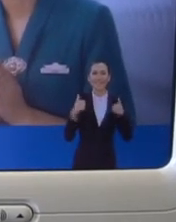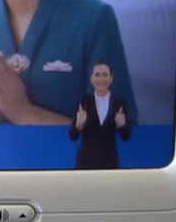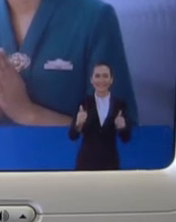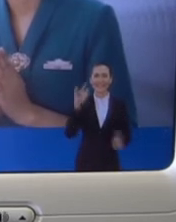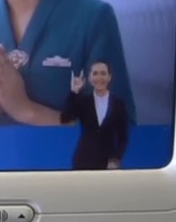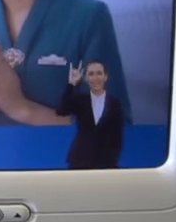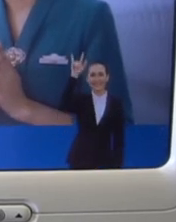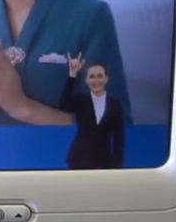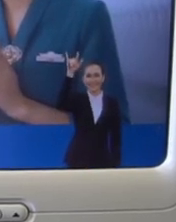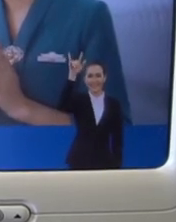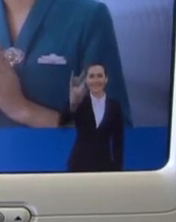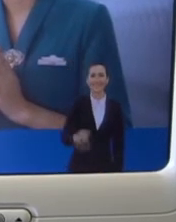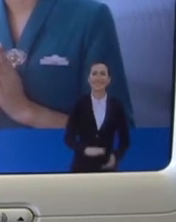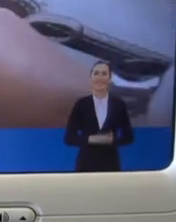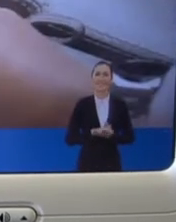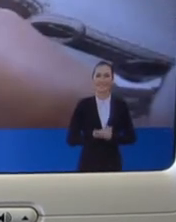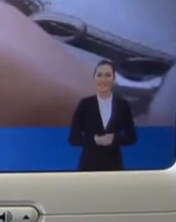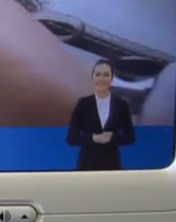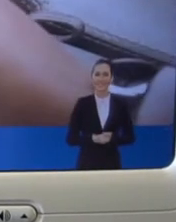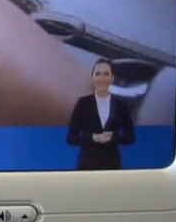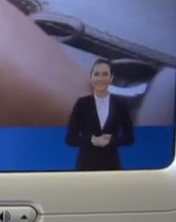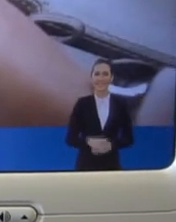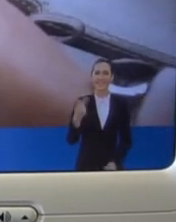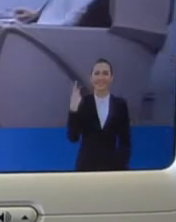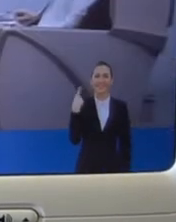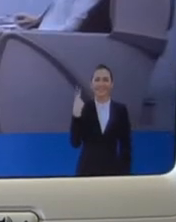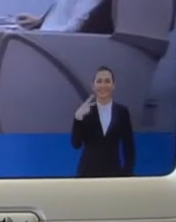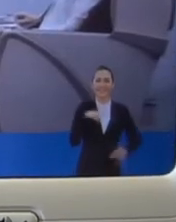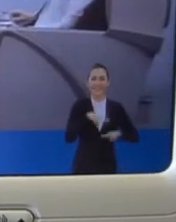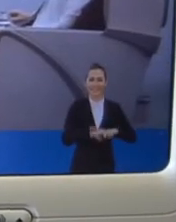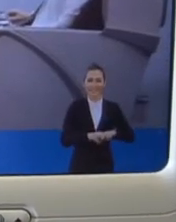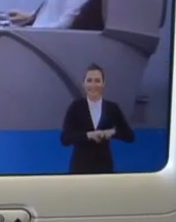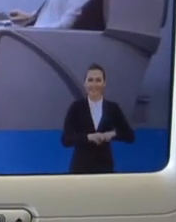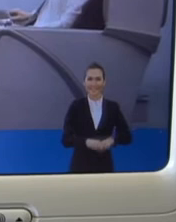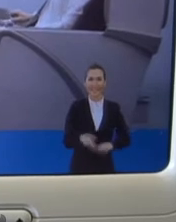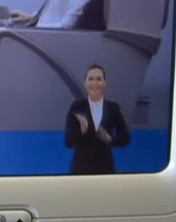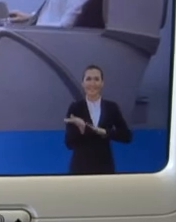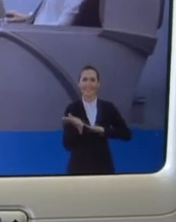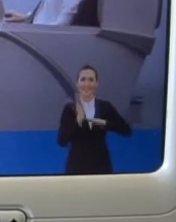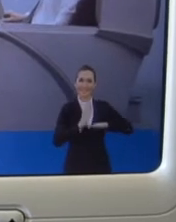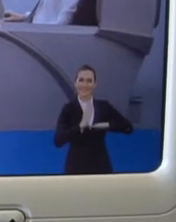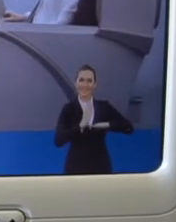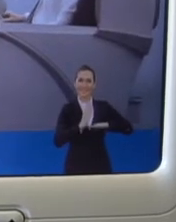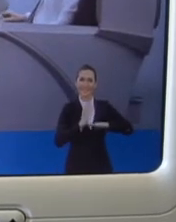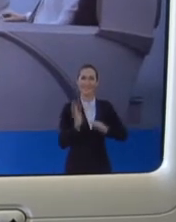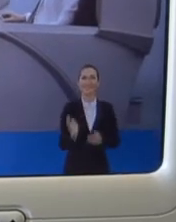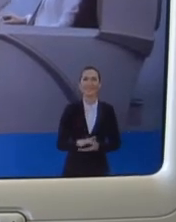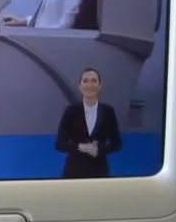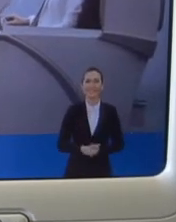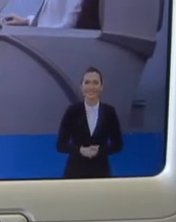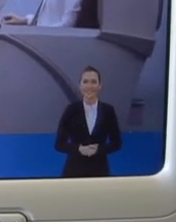enlighten you with the safety aspects of this aircraft. Silahkan tegakkan sandaran kursi. Please ensure that your seat is